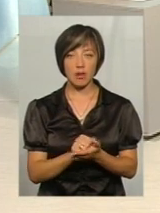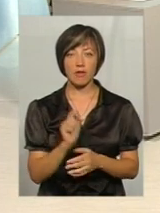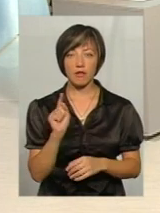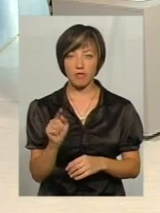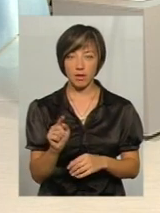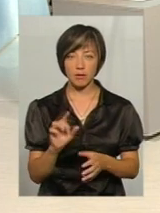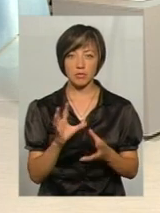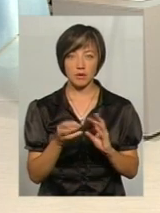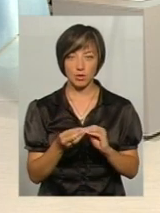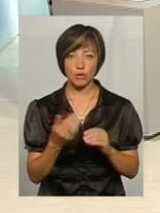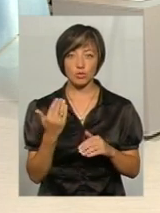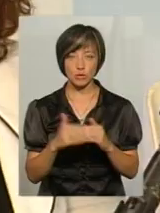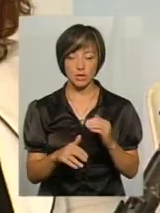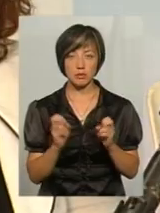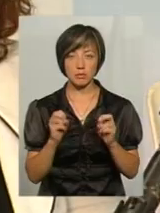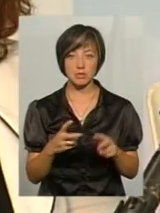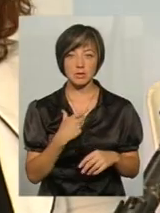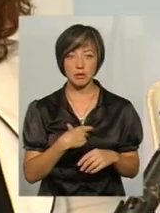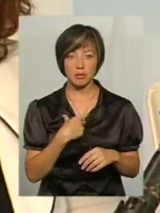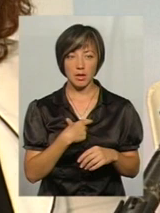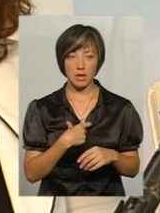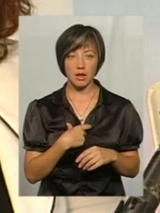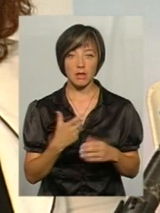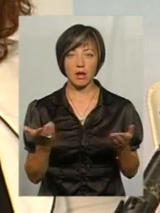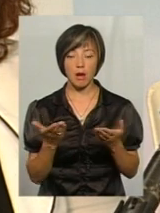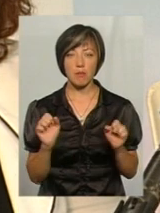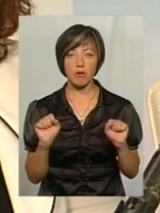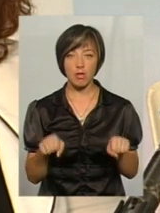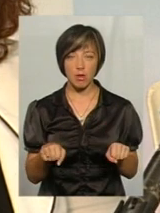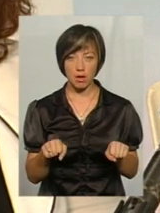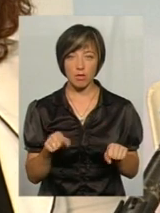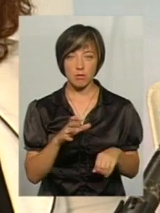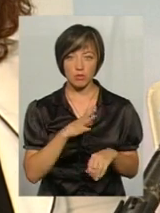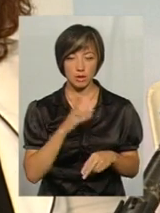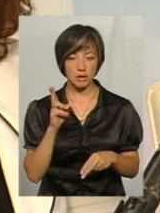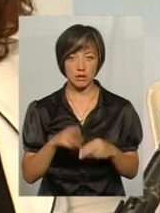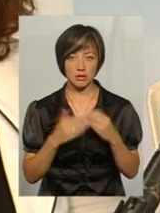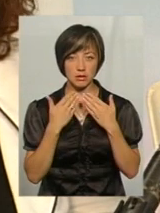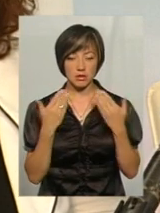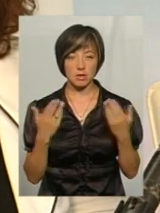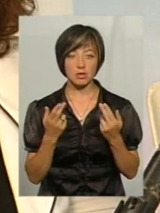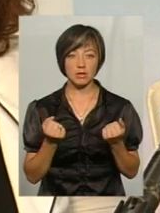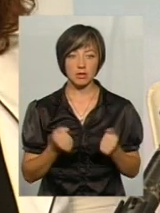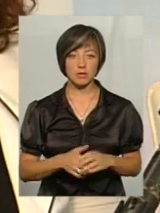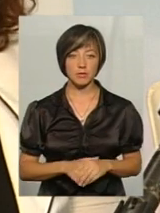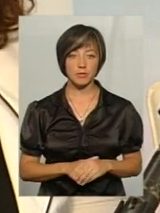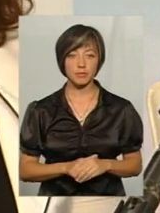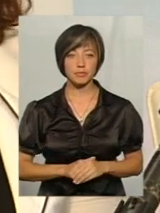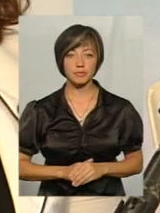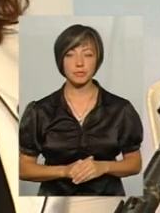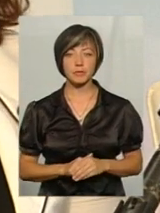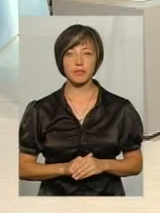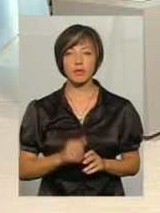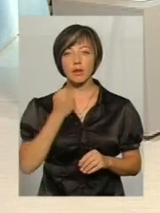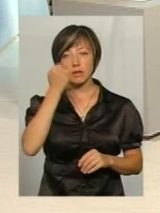в принципі, вже наражали себе на небезпеку, яка могла вам вартувати життя. Правильно да. я зрозуміла? Так, да, звісно. Дякую.